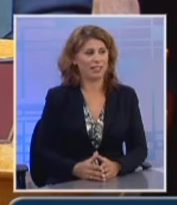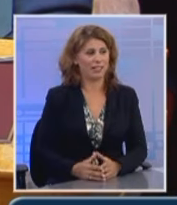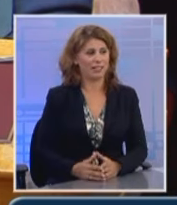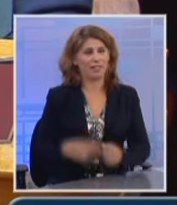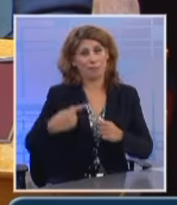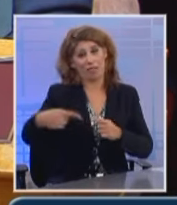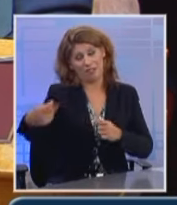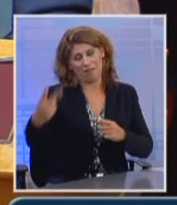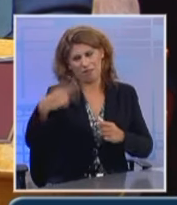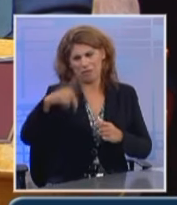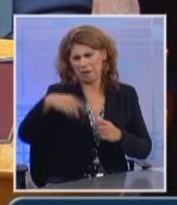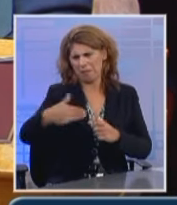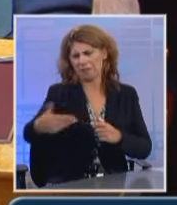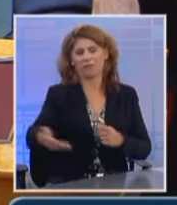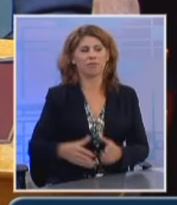κύριος Υφυπουργός.